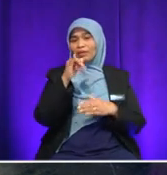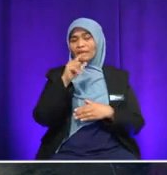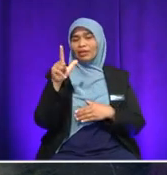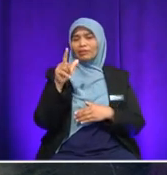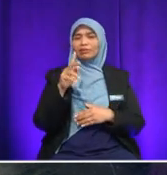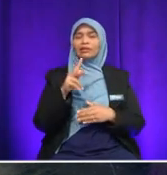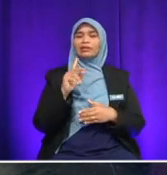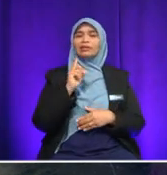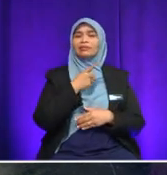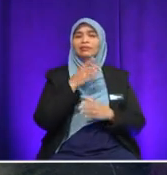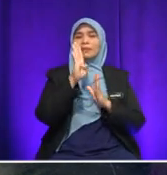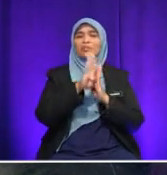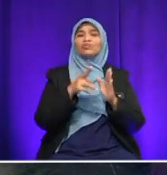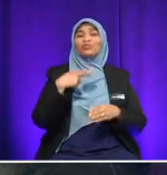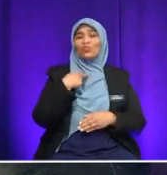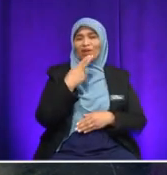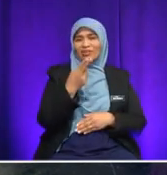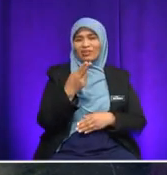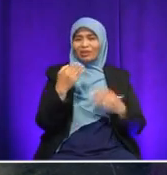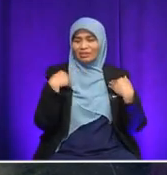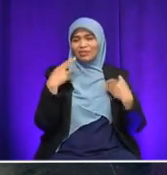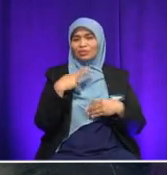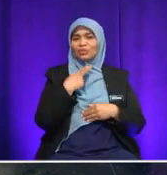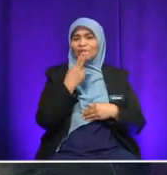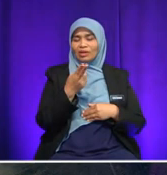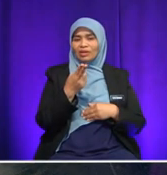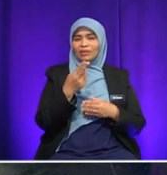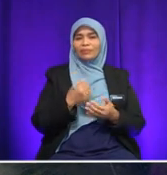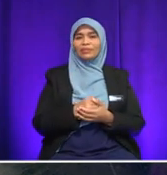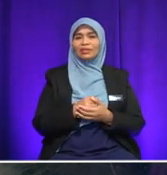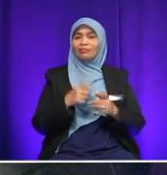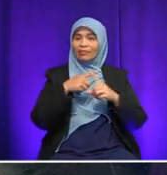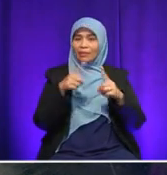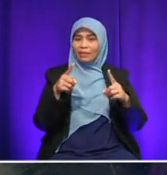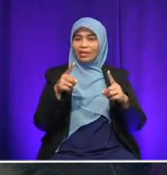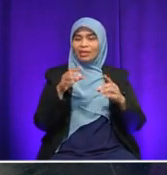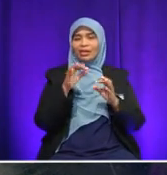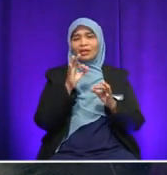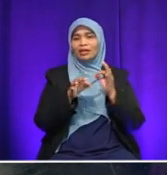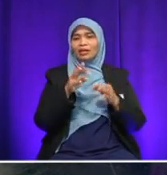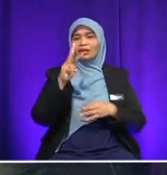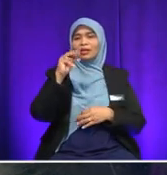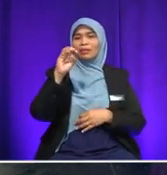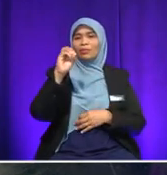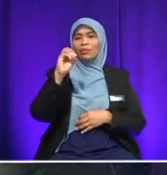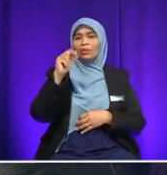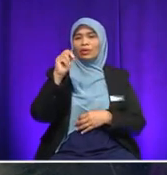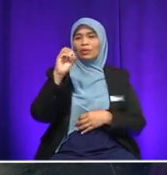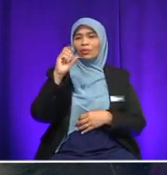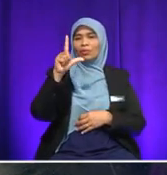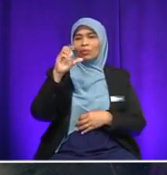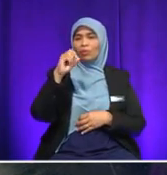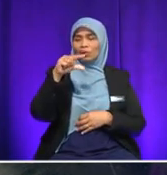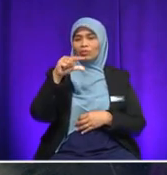kita bersuara. Kita mengeluarkan suara. Ya, tapi kalau monolog dalaman, kita tidak mengeluarkan